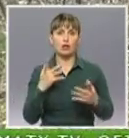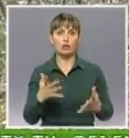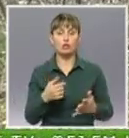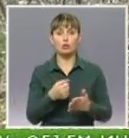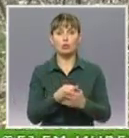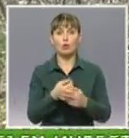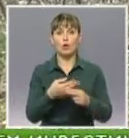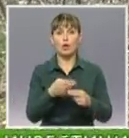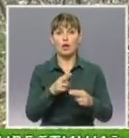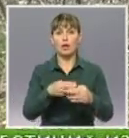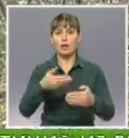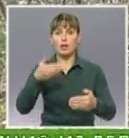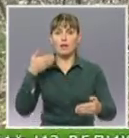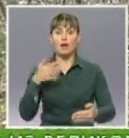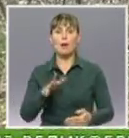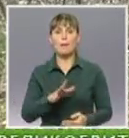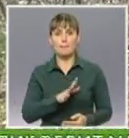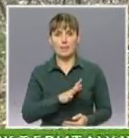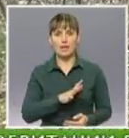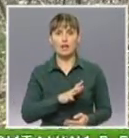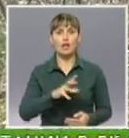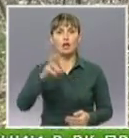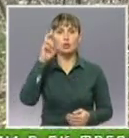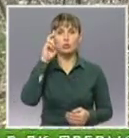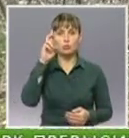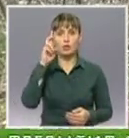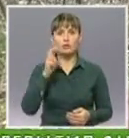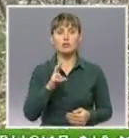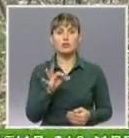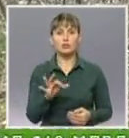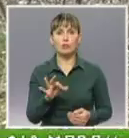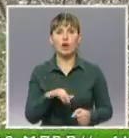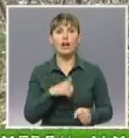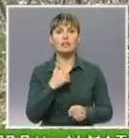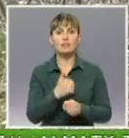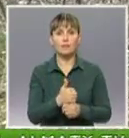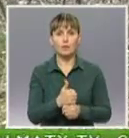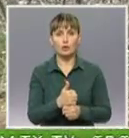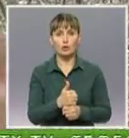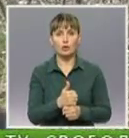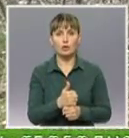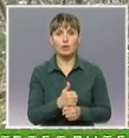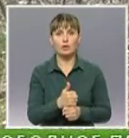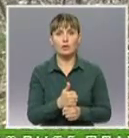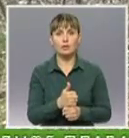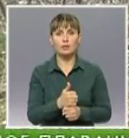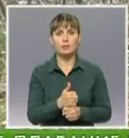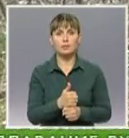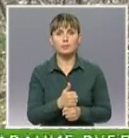этого были это государства, но основное на